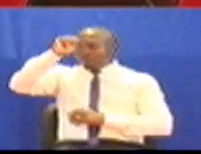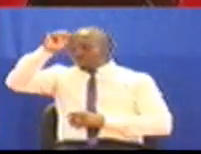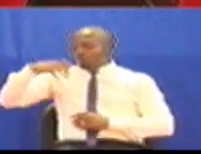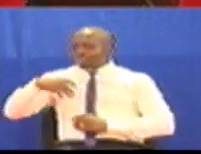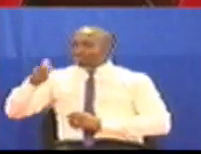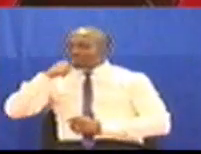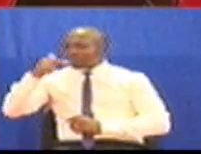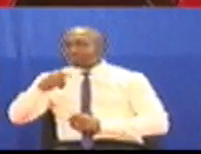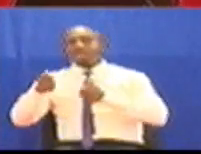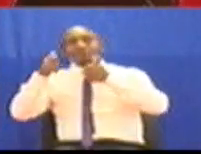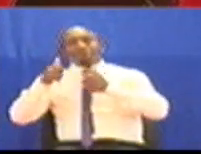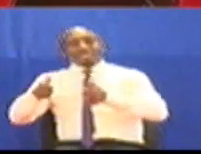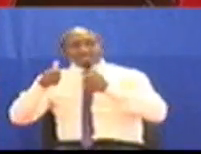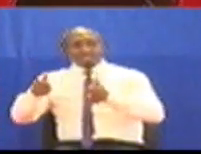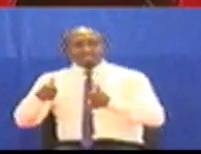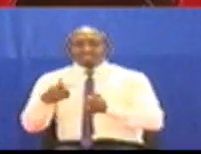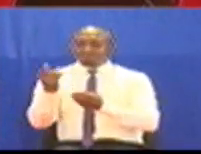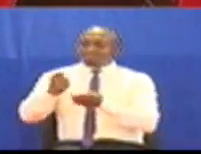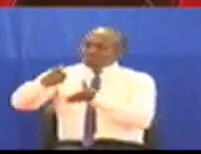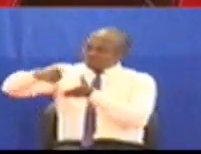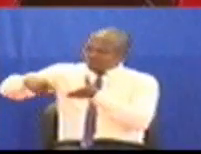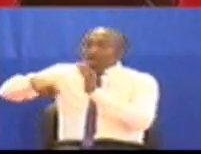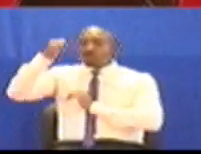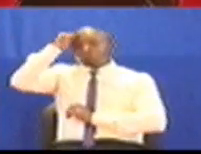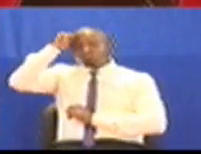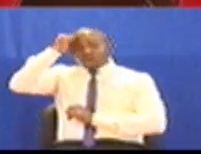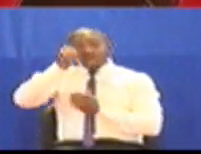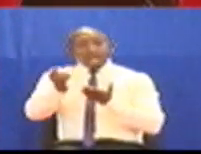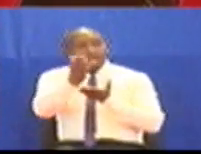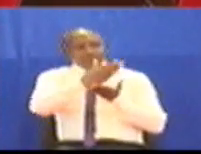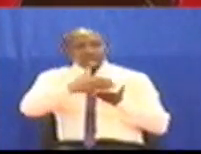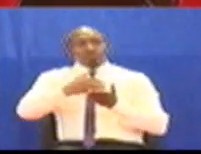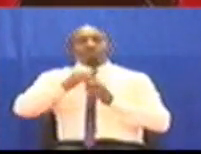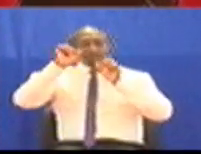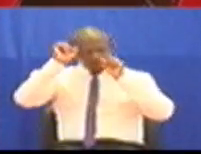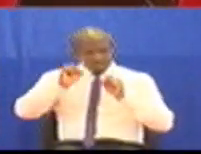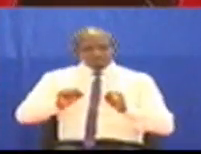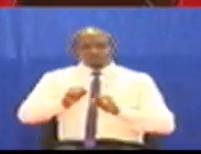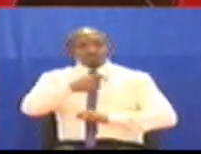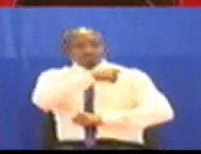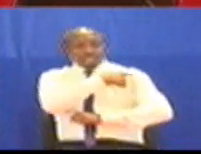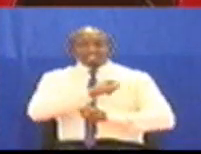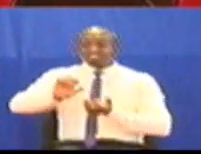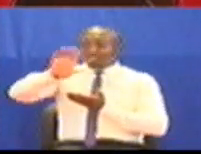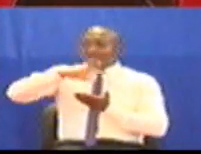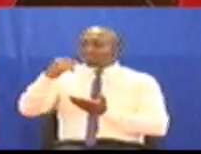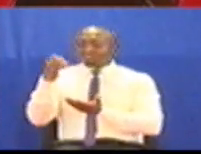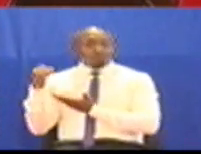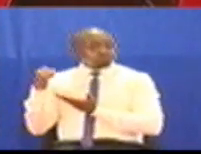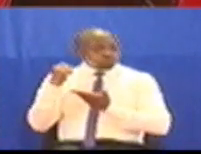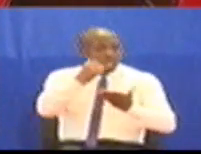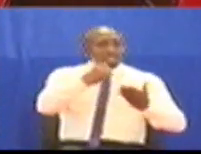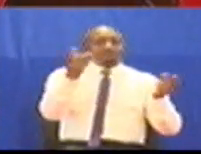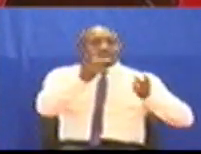TAMISEMI ameahidi na ameandikia kwenye dayari yake kwamba miongoni mwa maeneo ambayo hospitali za kanda zitapelekewa fedha kujengwa ikiwemo